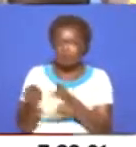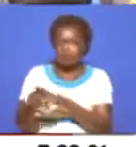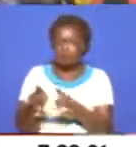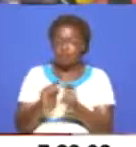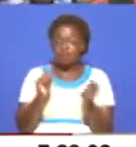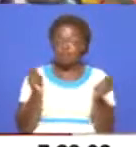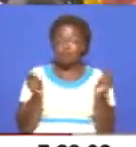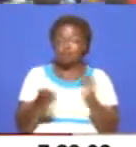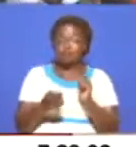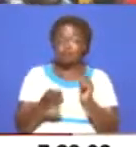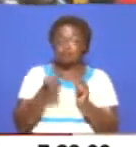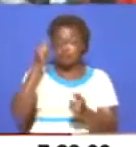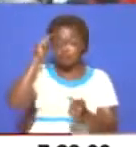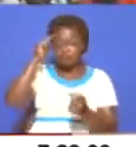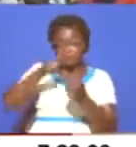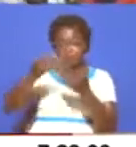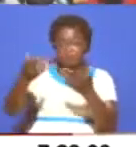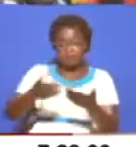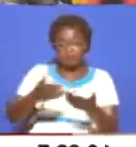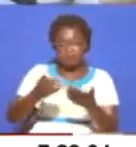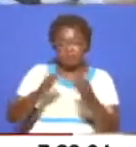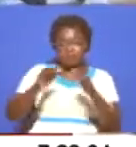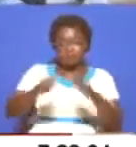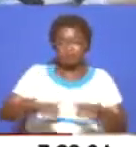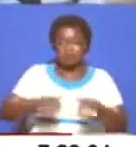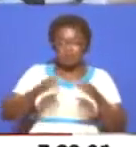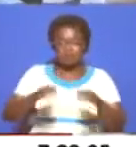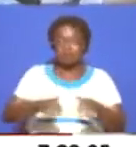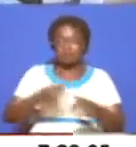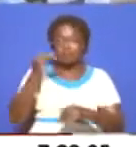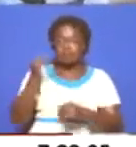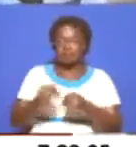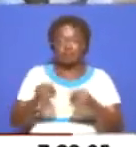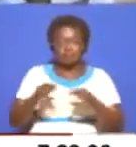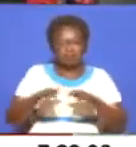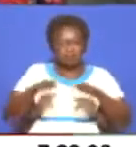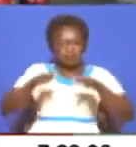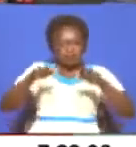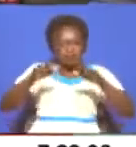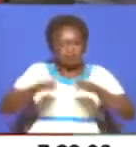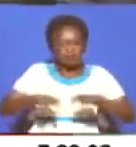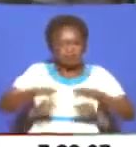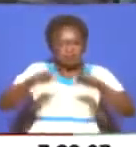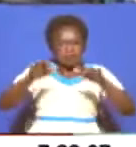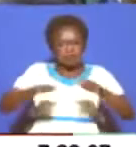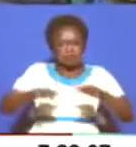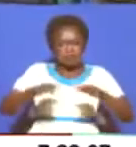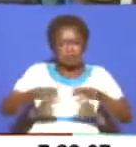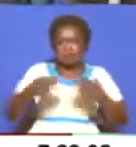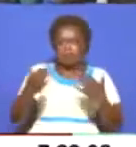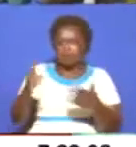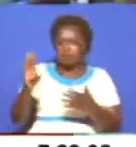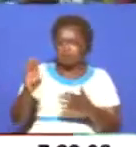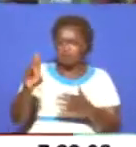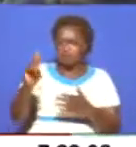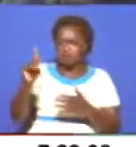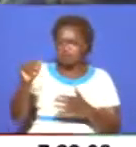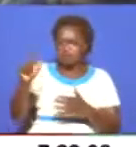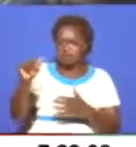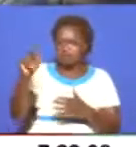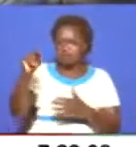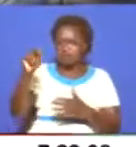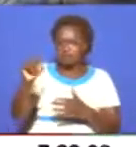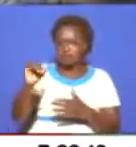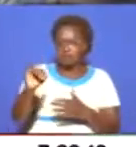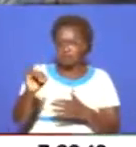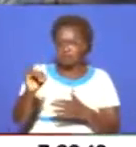mabadiliko wanayonuia kuleta katika sekta ya kilimo yatakomesha mafuriko ya kila mara ya Budalangi. Aidha, kundi hilo limesema limejitolea kuleta